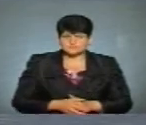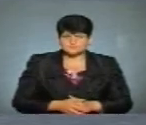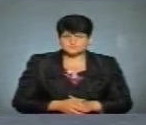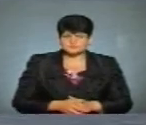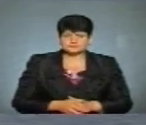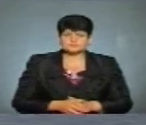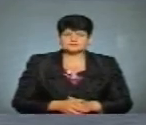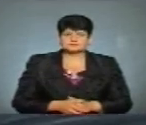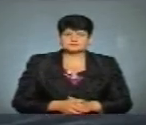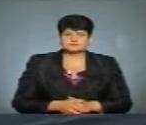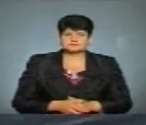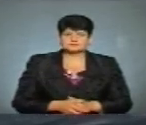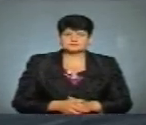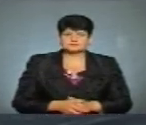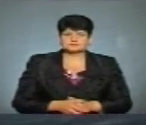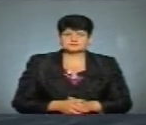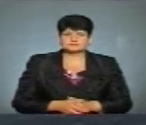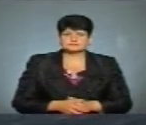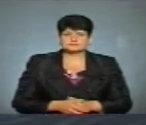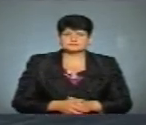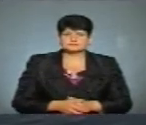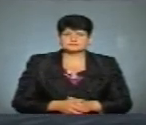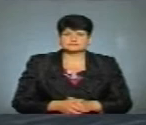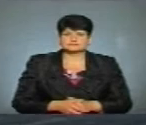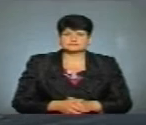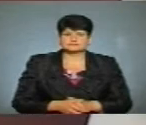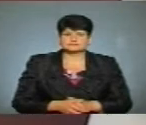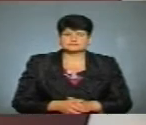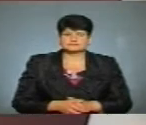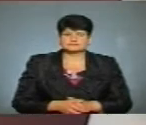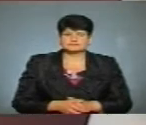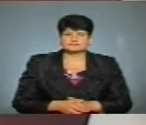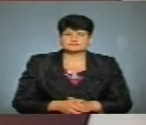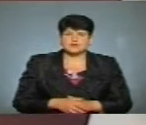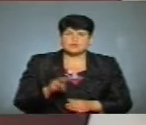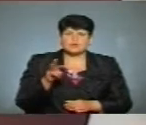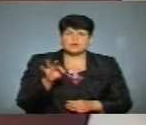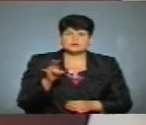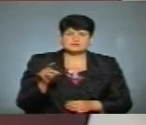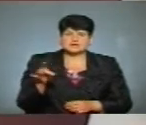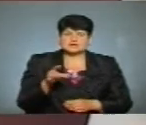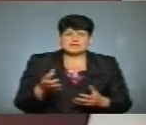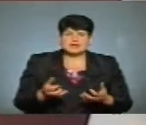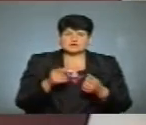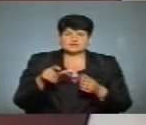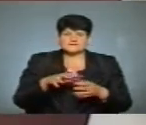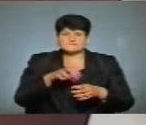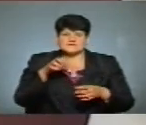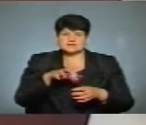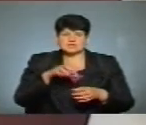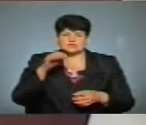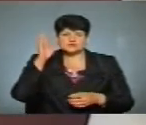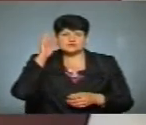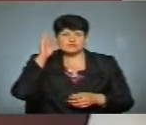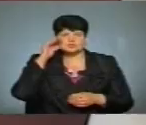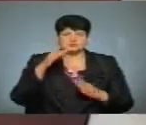Андрій Прокопів. Новини на Суспільному. Тернопіль. На Монастирищині рятувальники відкачують воду з